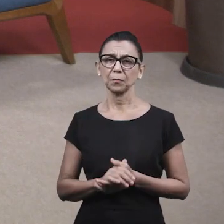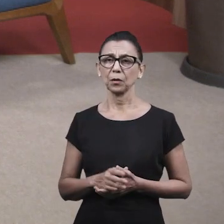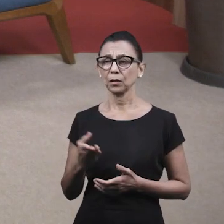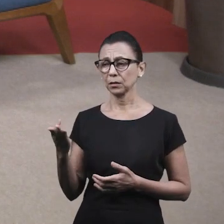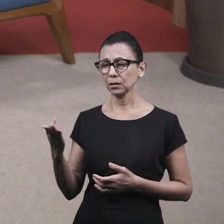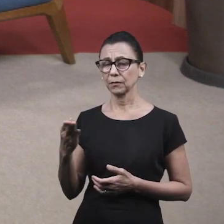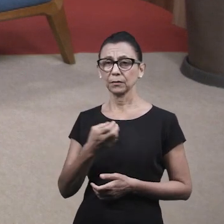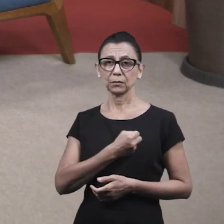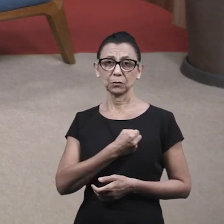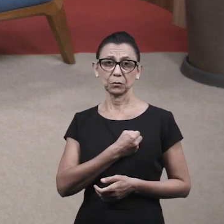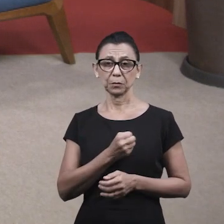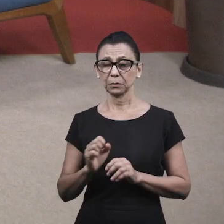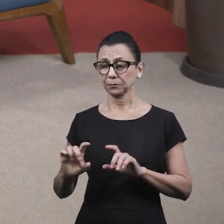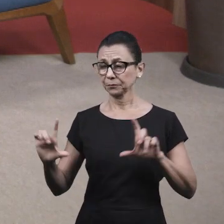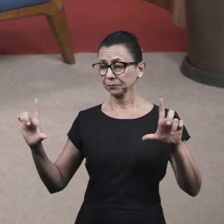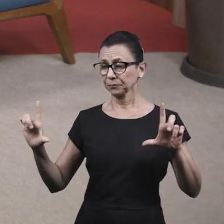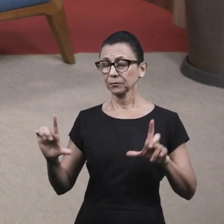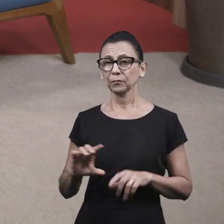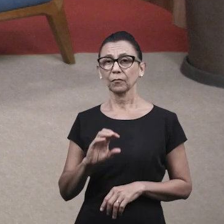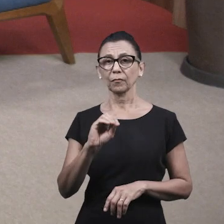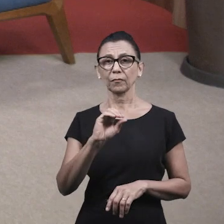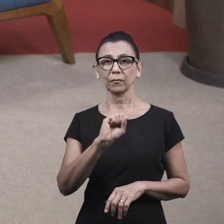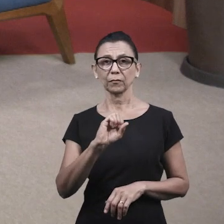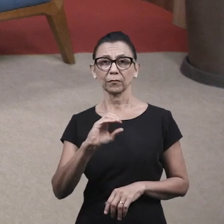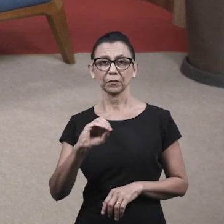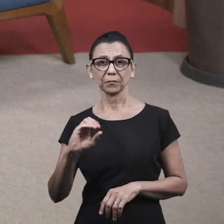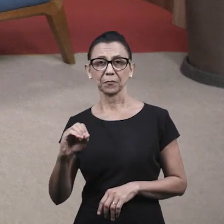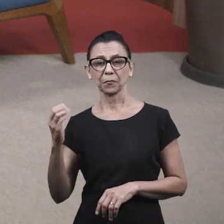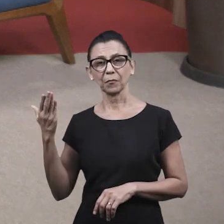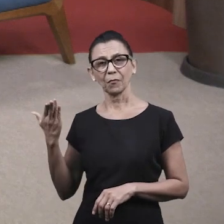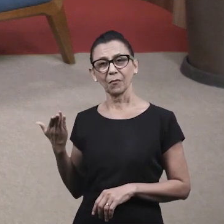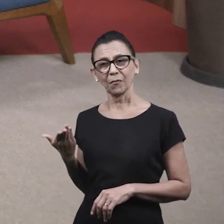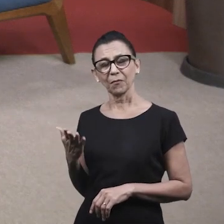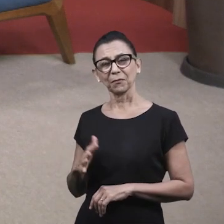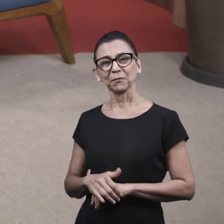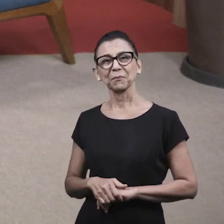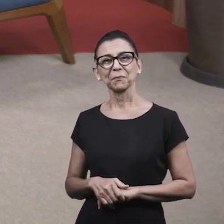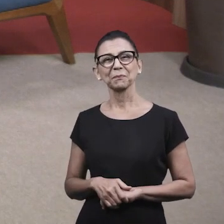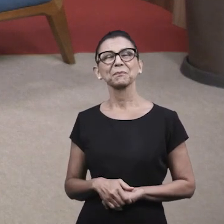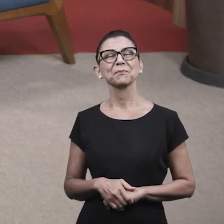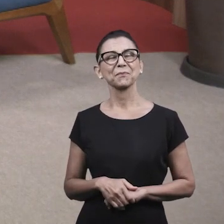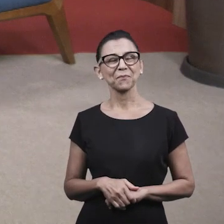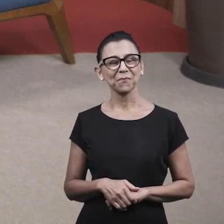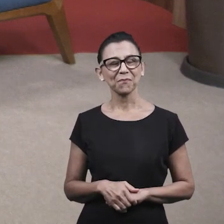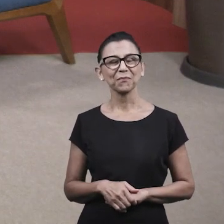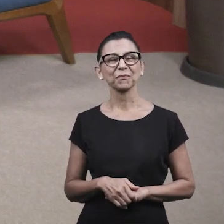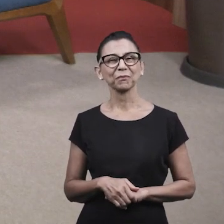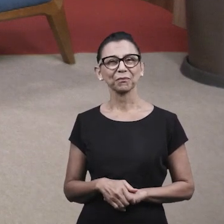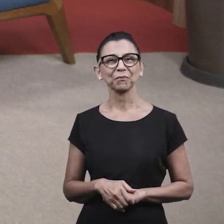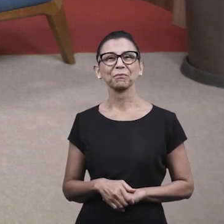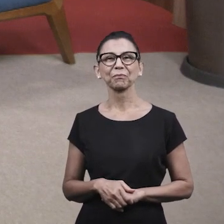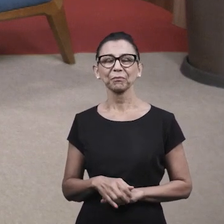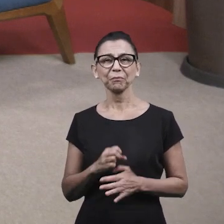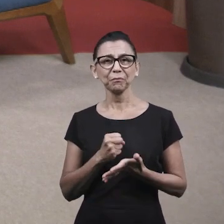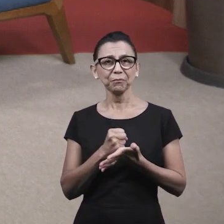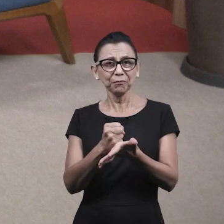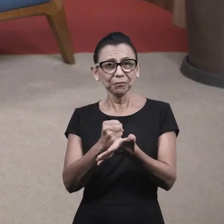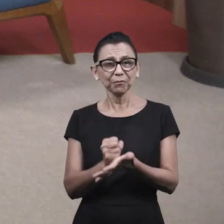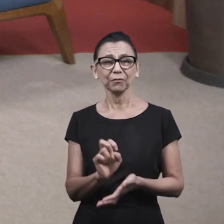avez besoin pour ce numéro qui apparaît à l'écran 0800 707 30